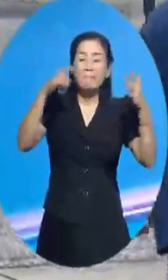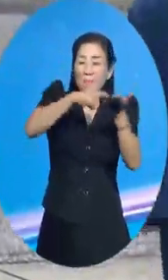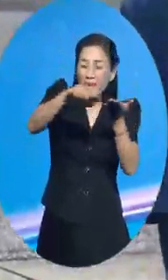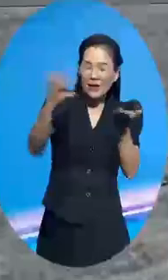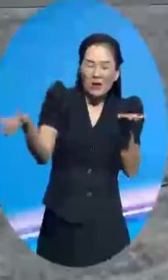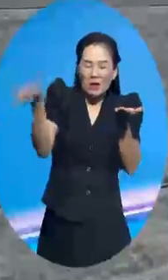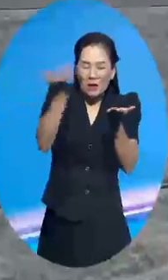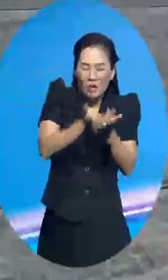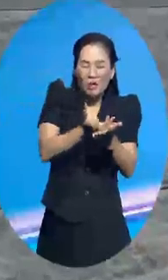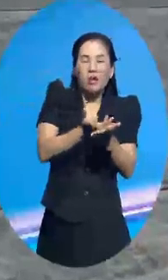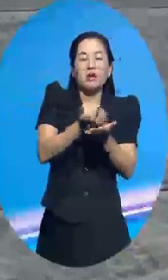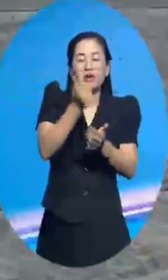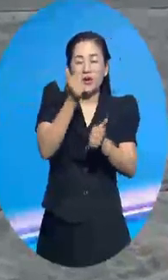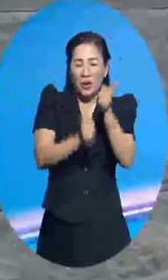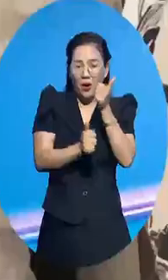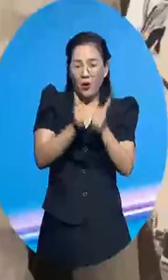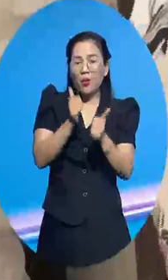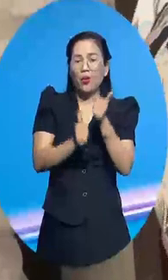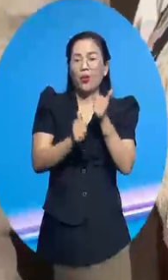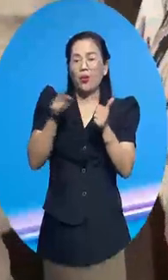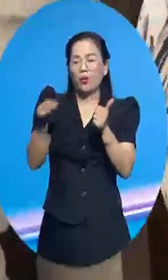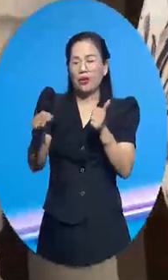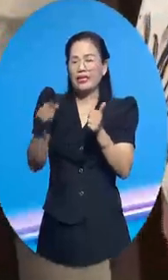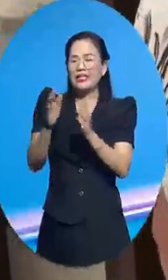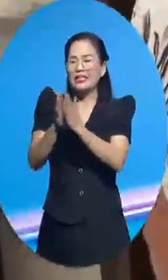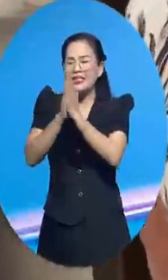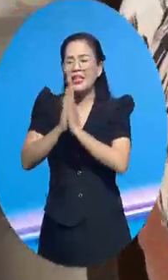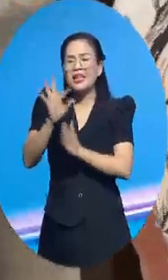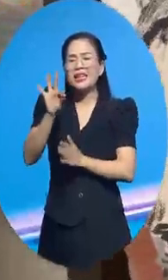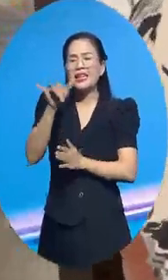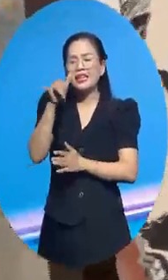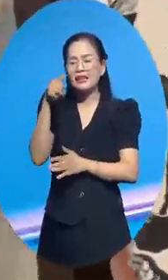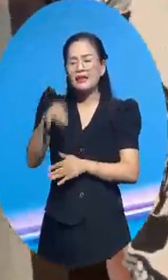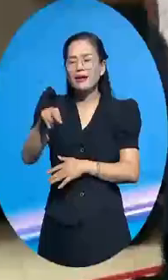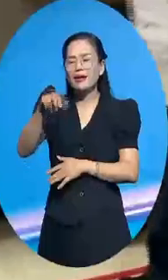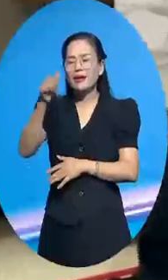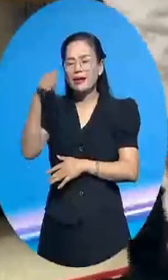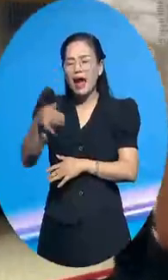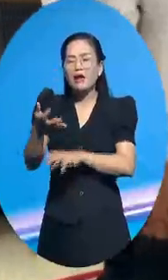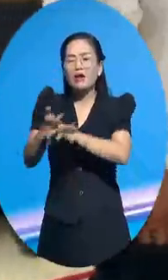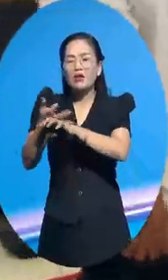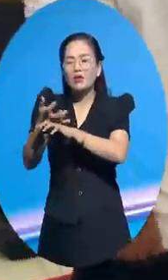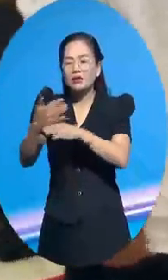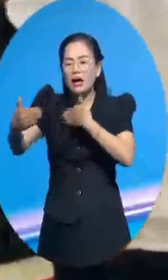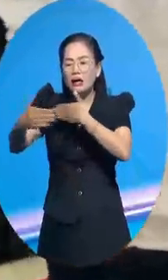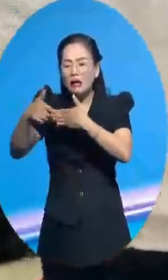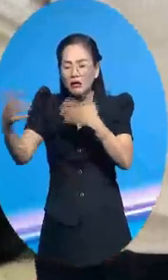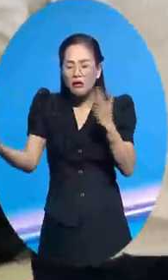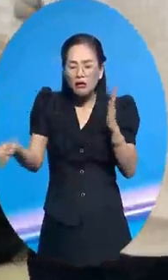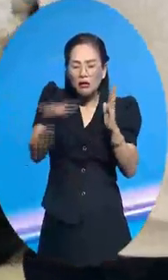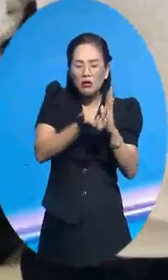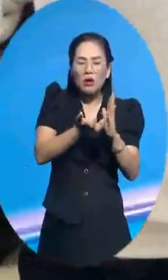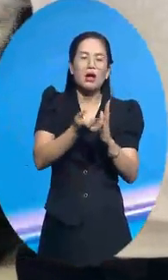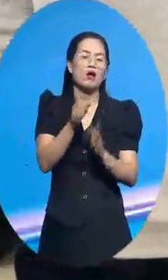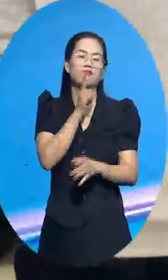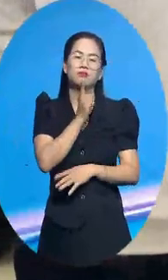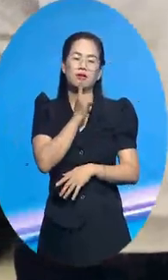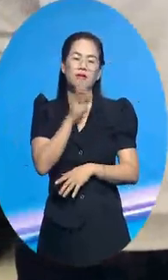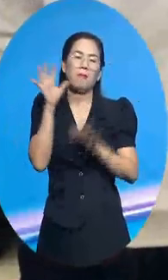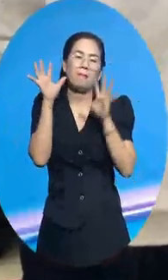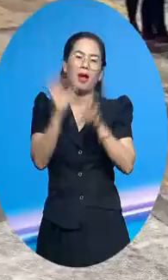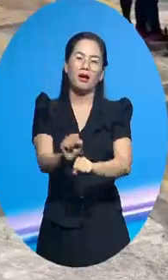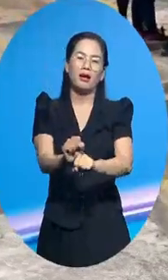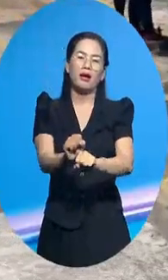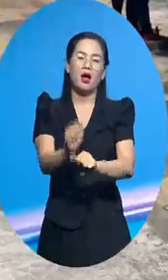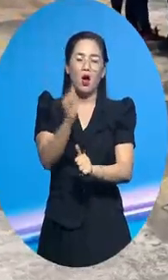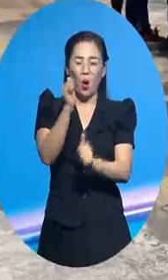gia khác trên đường đến Mỹ mà không xin tị nạn tại nước đó, hoặc không thông qua các thủ tục pháp lý, hoặc nếu họ không sử dụng